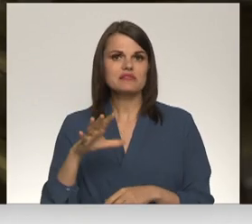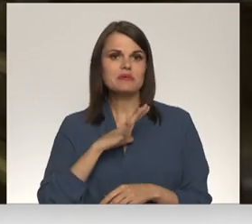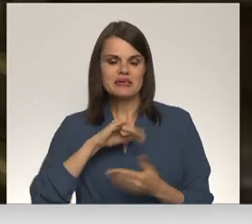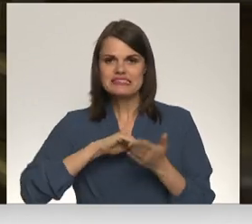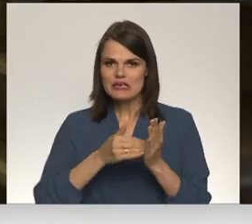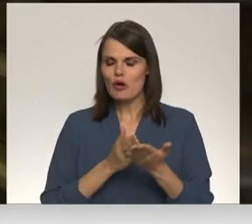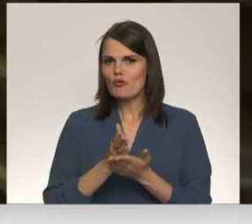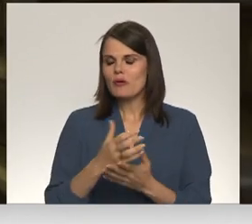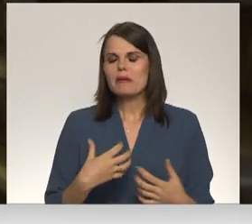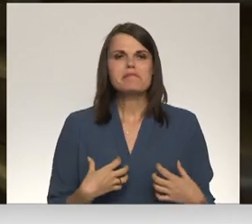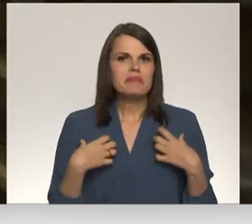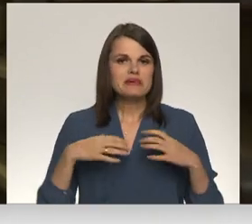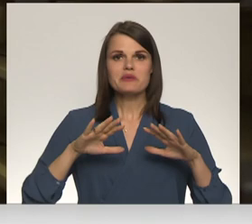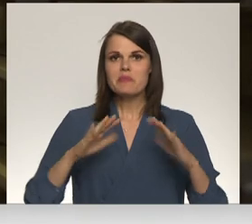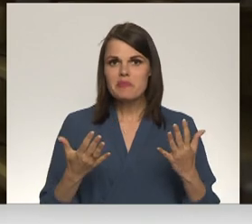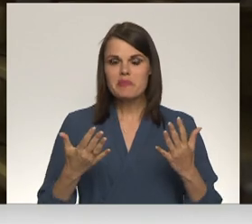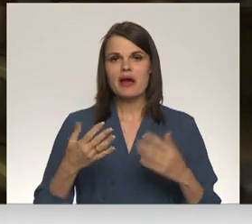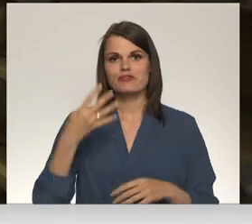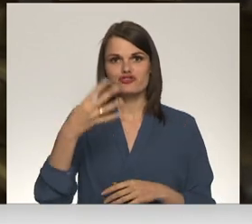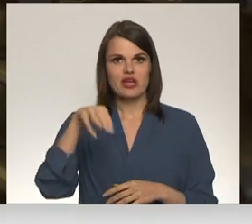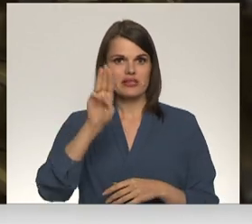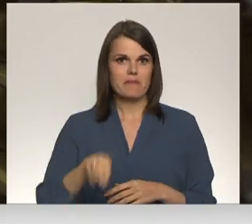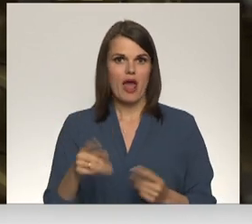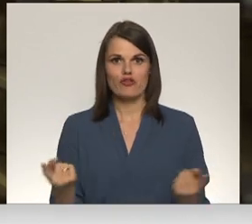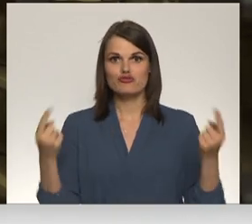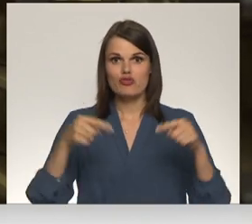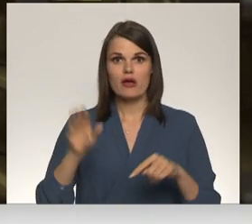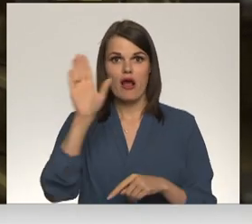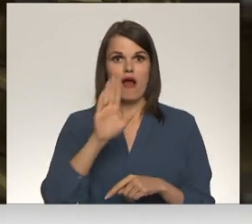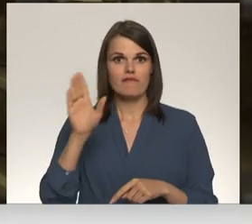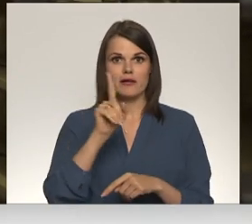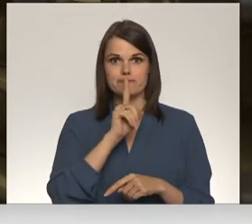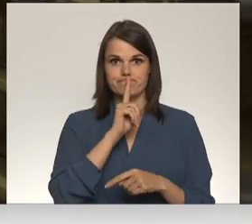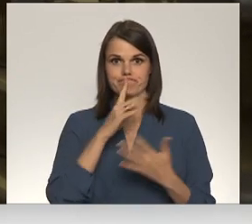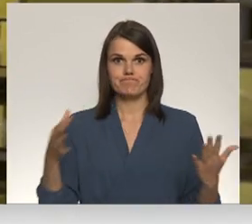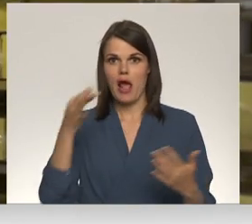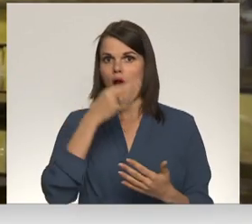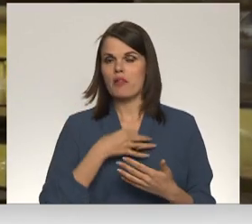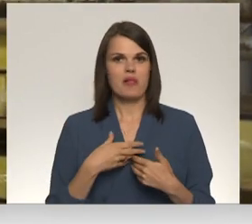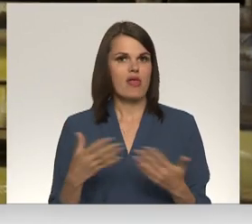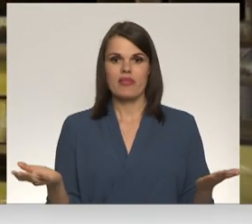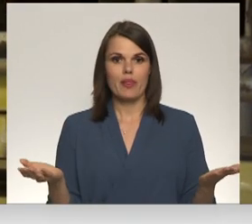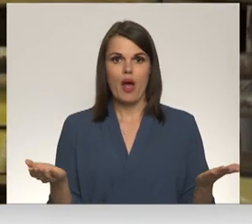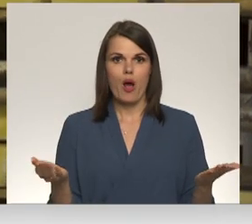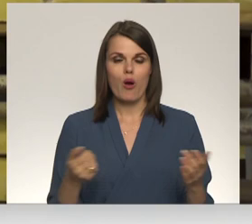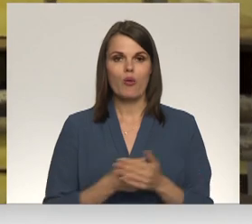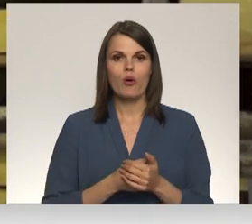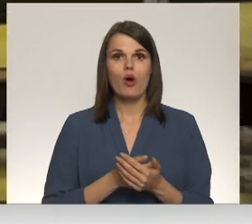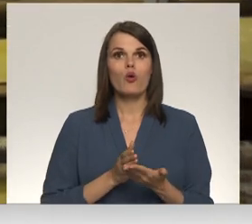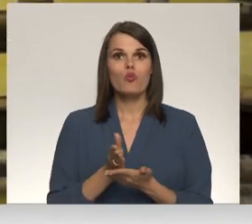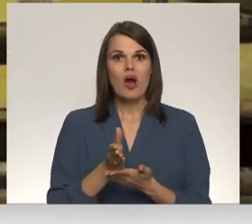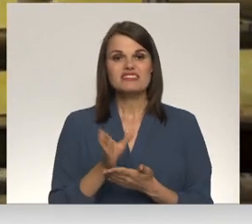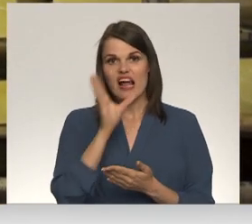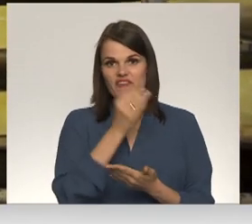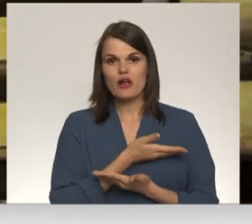nozarē veidojas dramatiska, taču vairāk nekā 4 mēnešu laikā no valsts puses nav saņemta atbilde. Mūsu nozars izdzīvošana